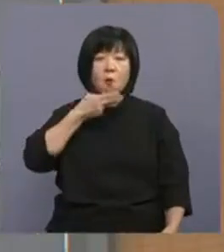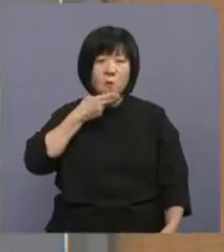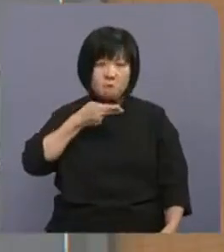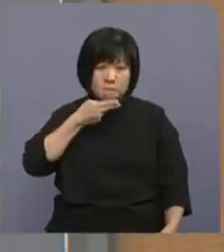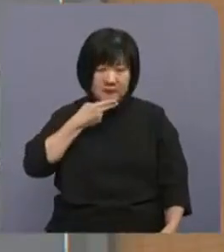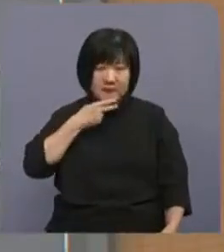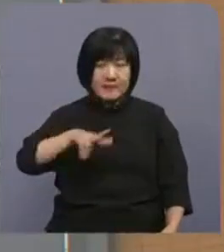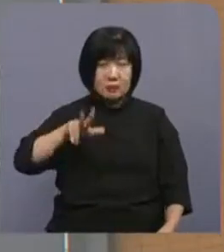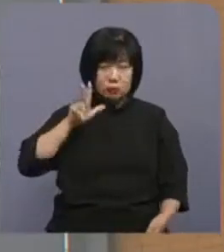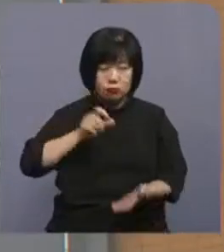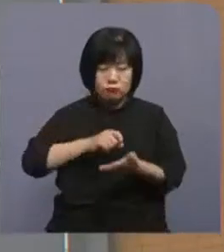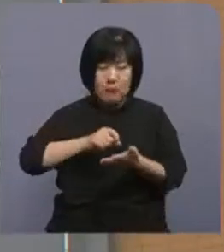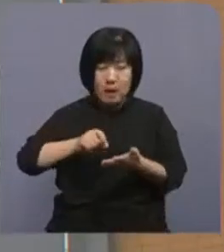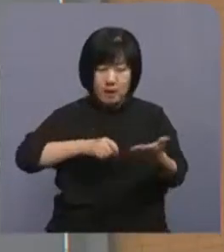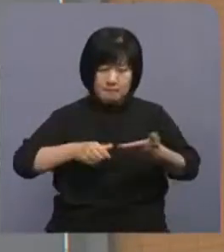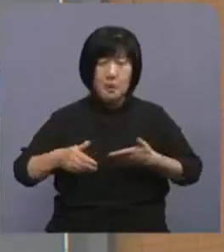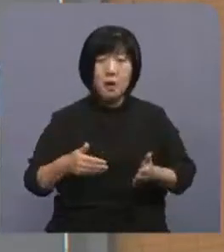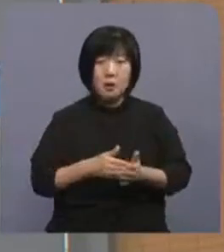받았습니다